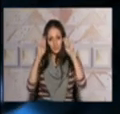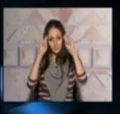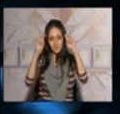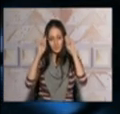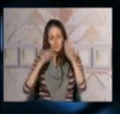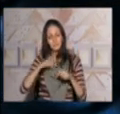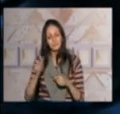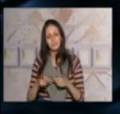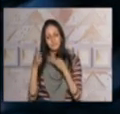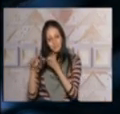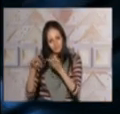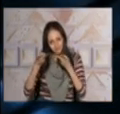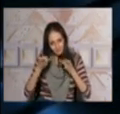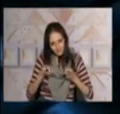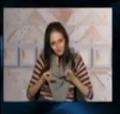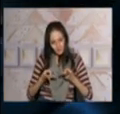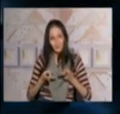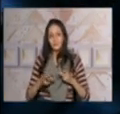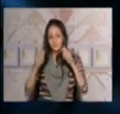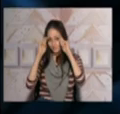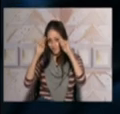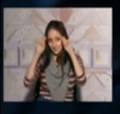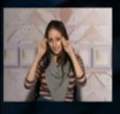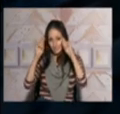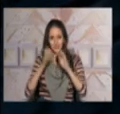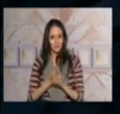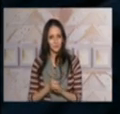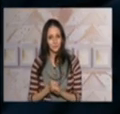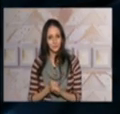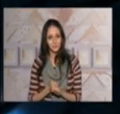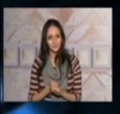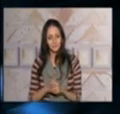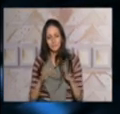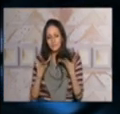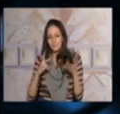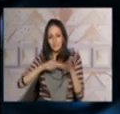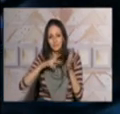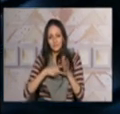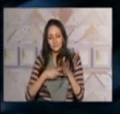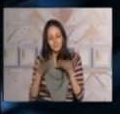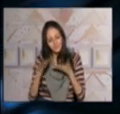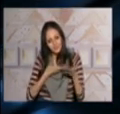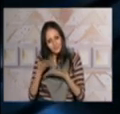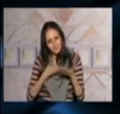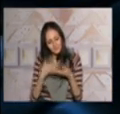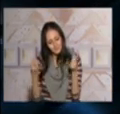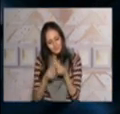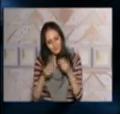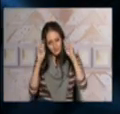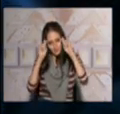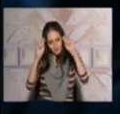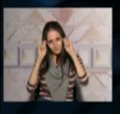الاستقبال الحقيقه في الفتره اللي هيتم فيها الزياره، والسلوك، لان ده مهم جدا المواطنين في الفتره